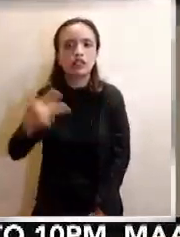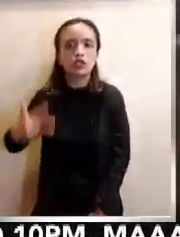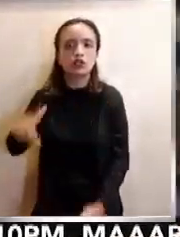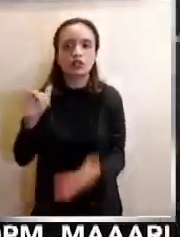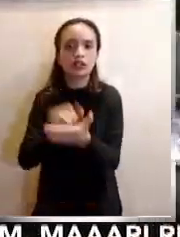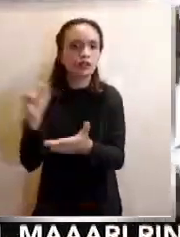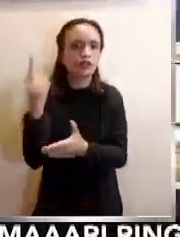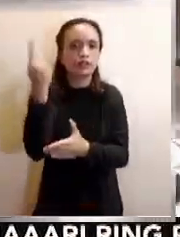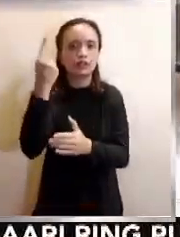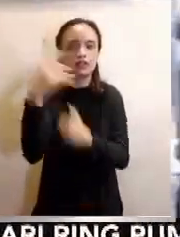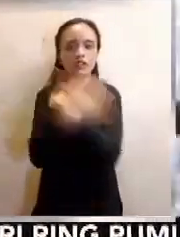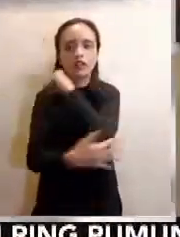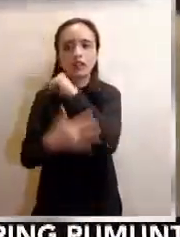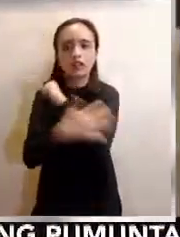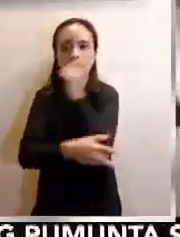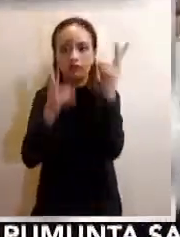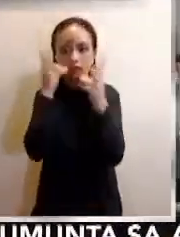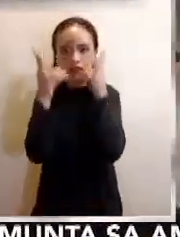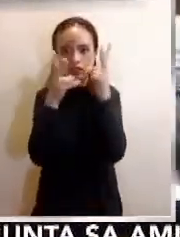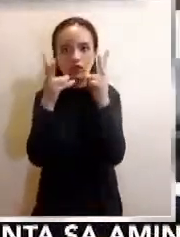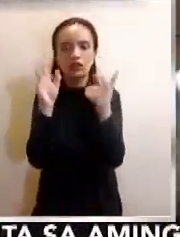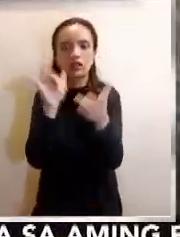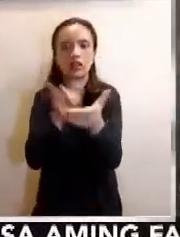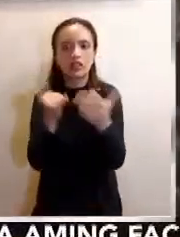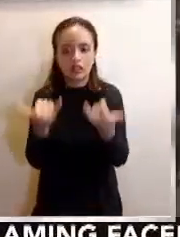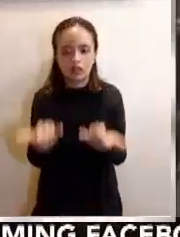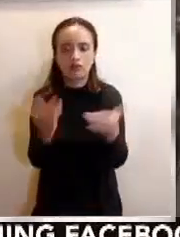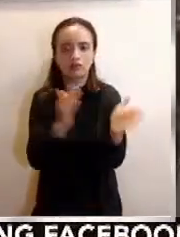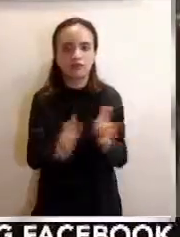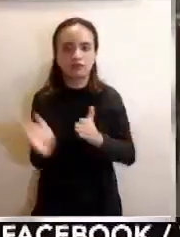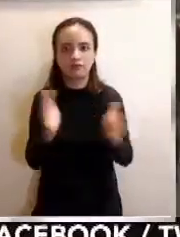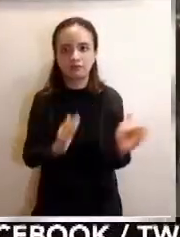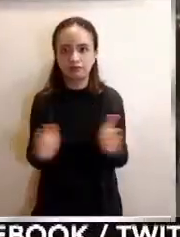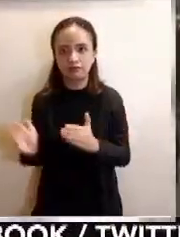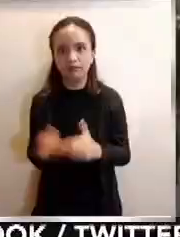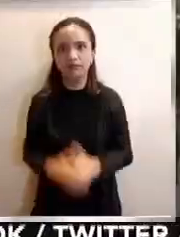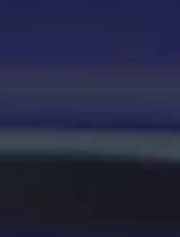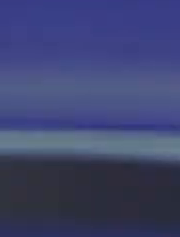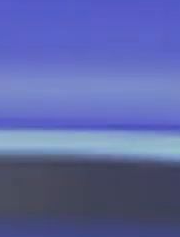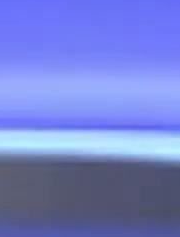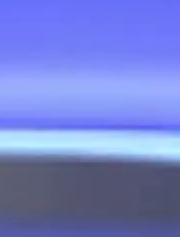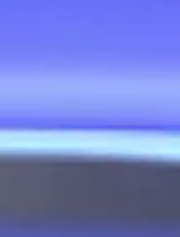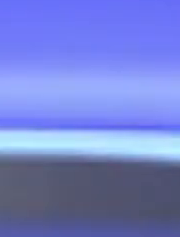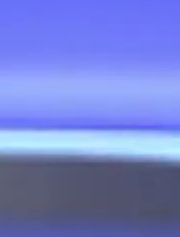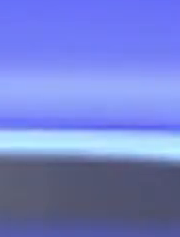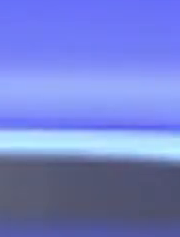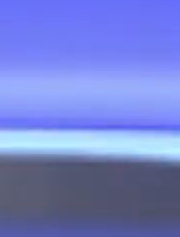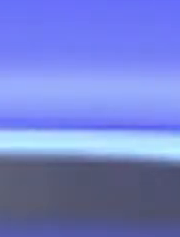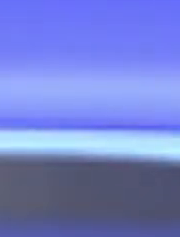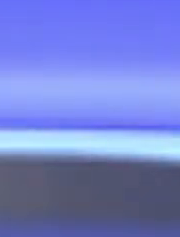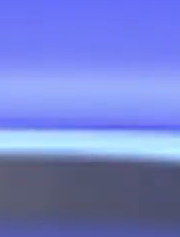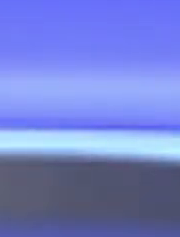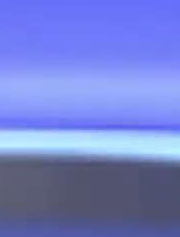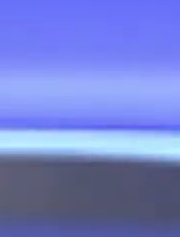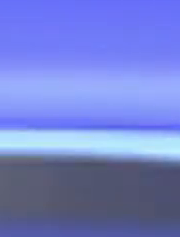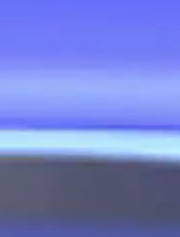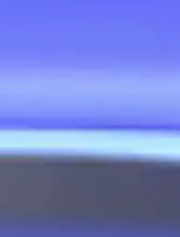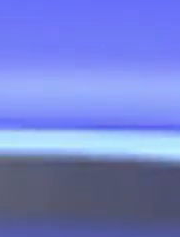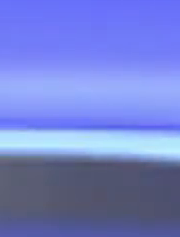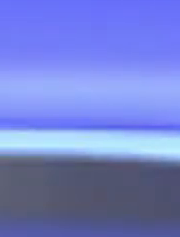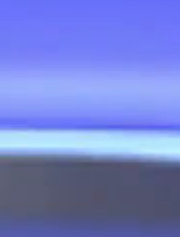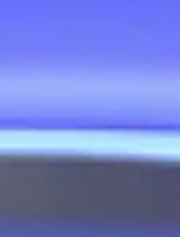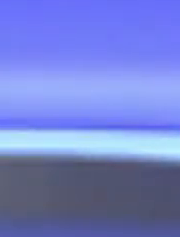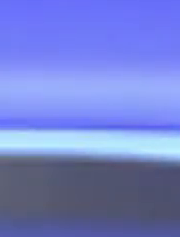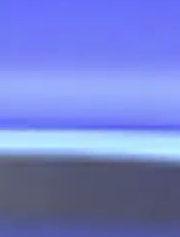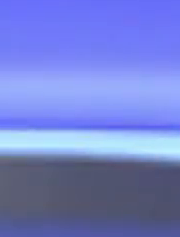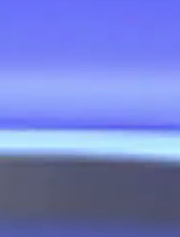raw pinaghahandaan sa ngayon. Ivan Mayrina, Nakatutok, 24 Horas. Good news mga kapuso! Maaari niyong mapanood